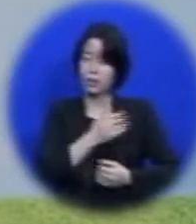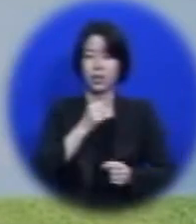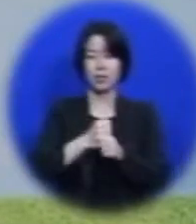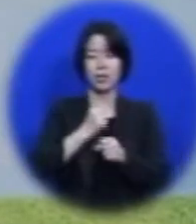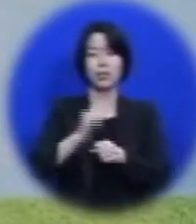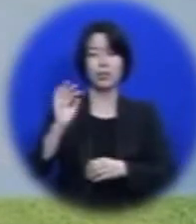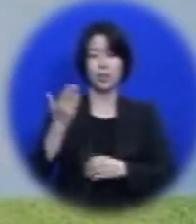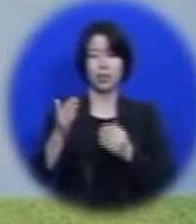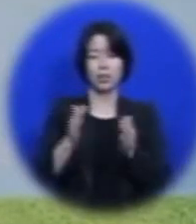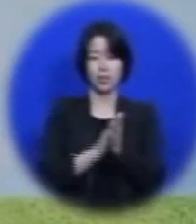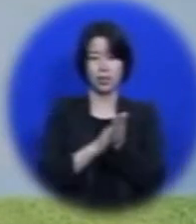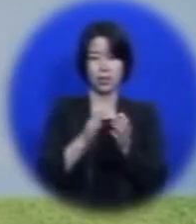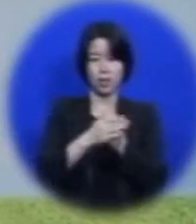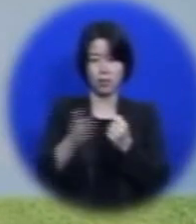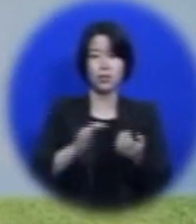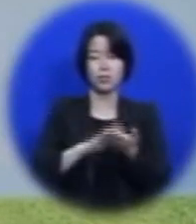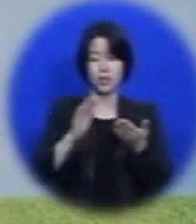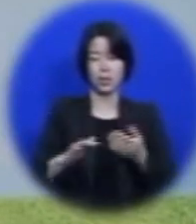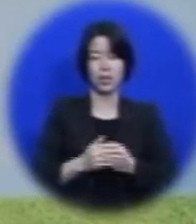겁니다.